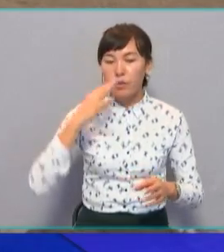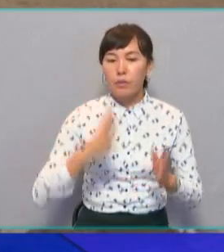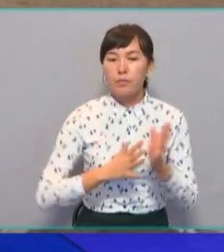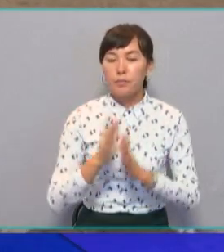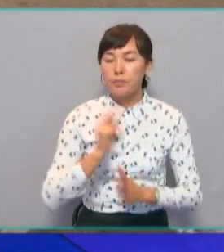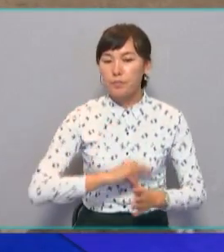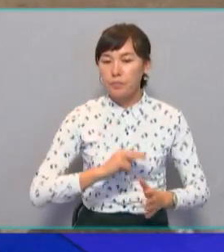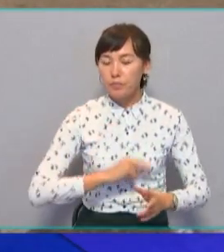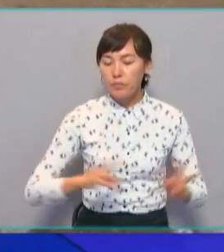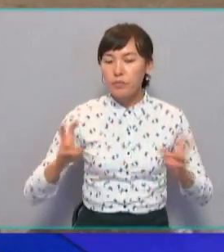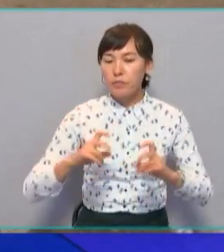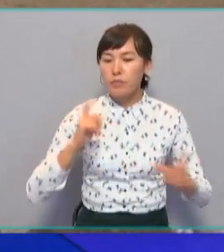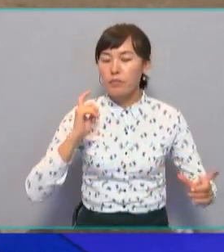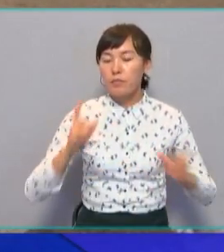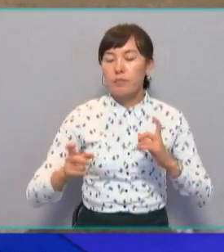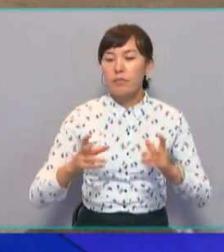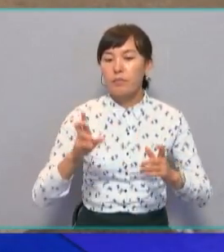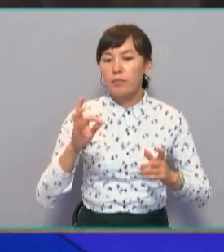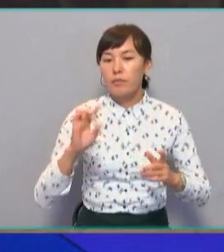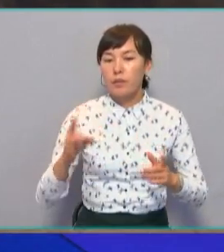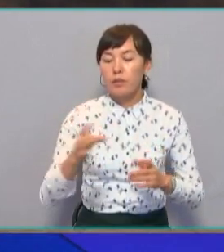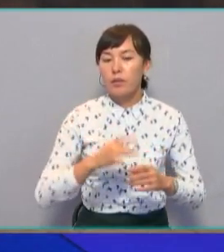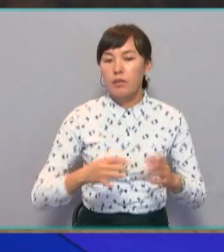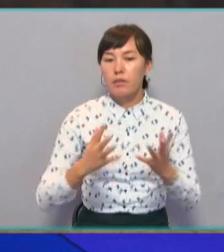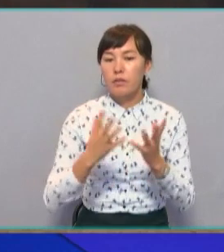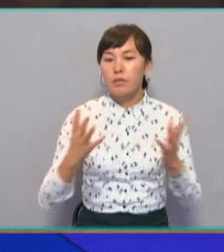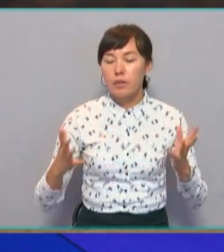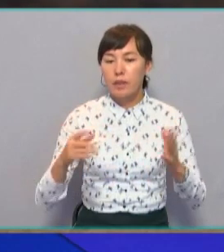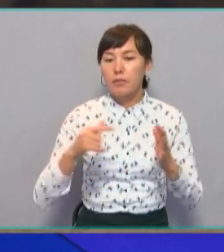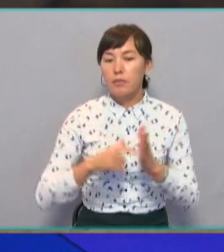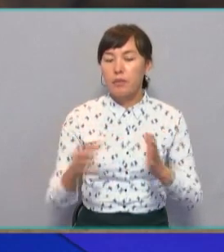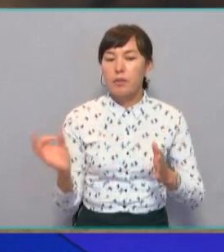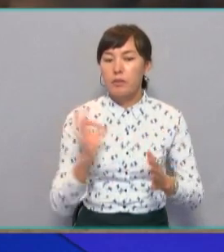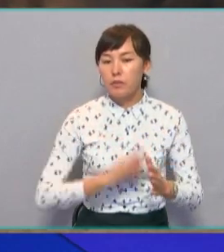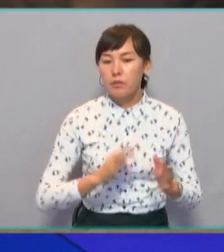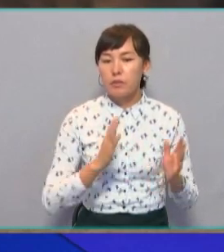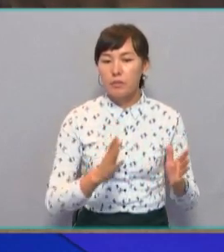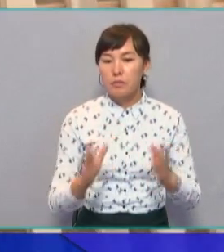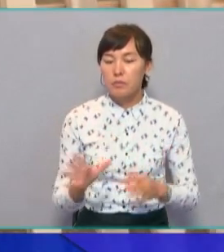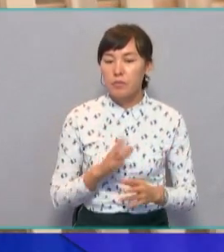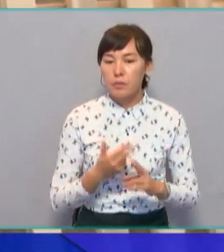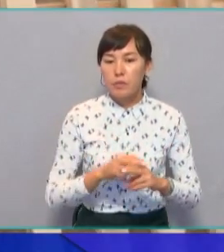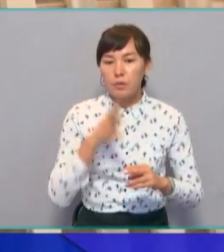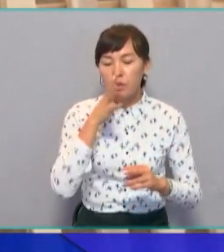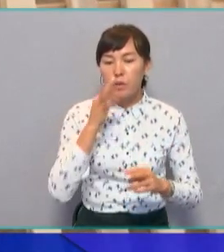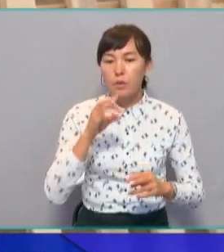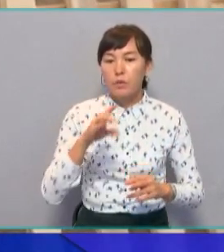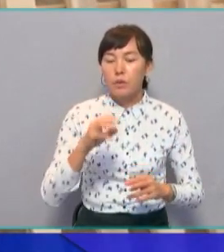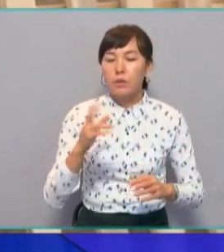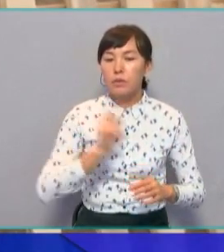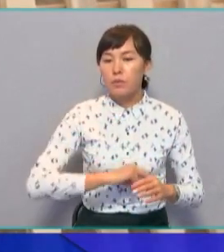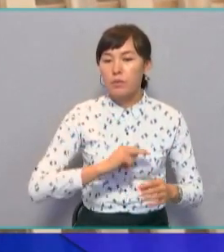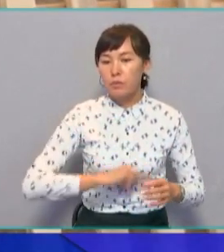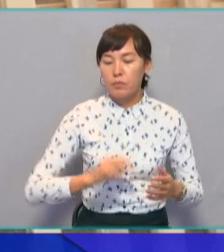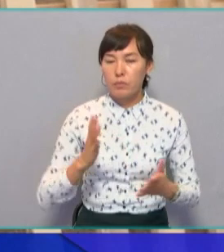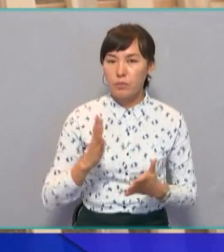өсімдік шаруашылығы ғылыми зерттеу институты Бәйдібек ауданындағы жайылымдарды мақсатты пайдалануды реттеген. Биыл Отырар ауданында қызу жұмыс